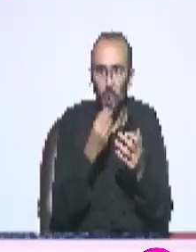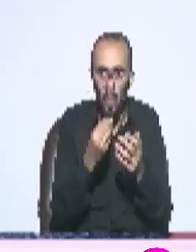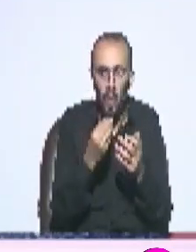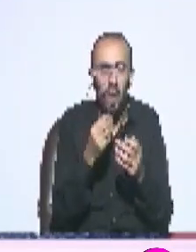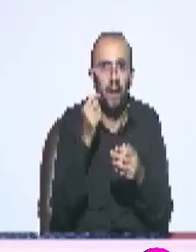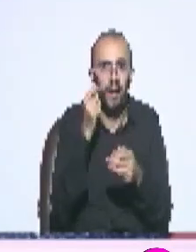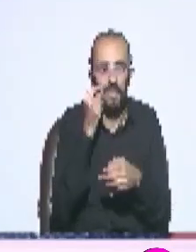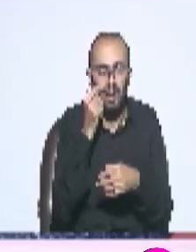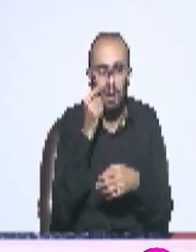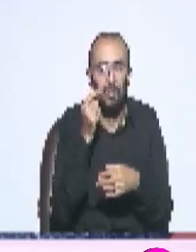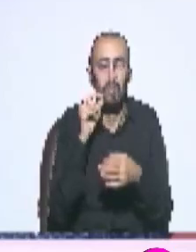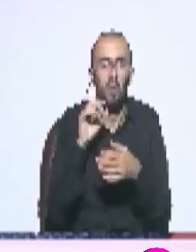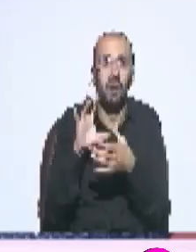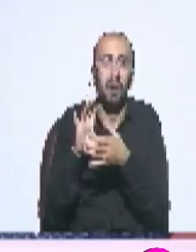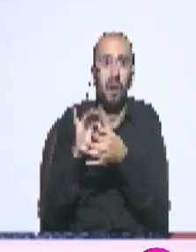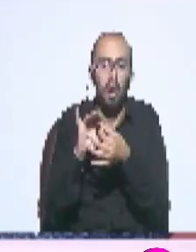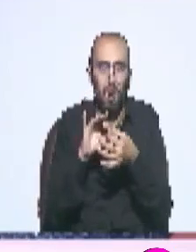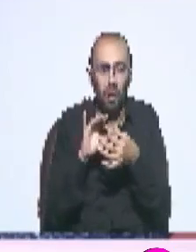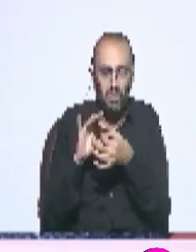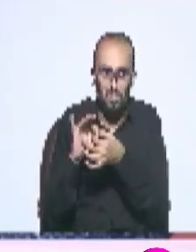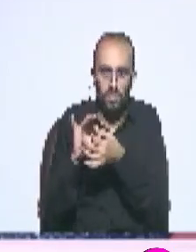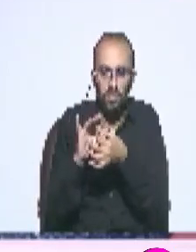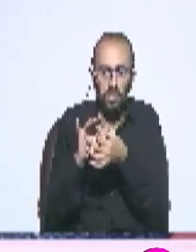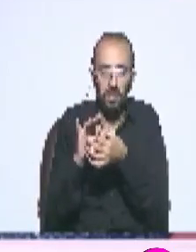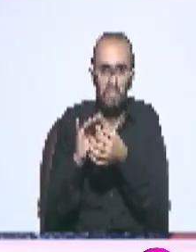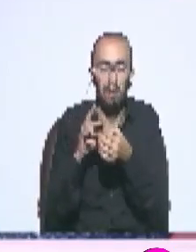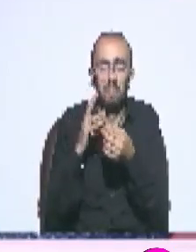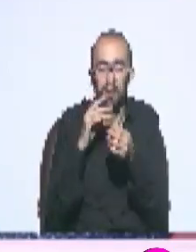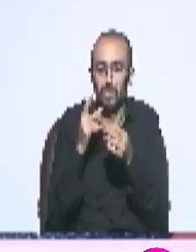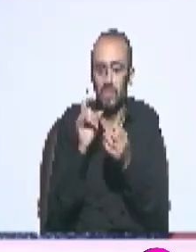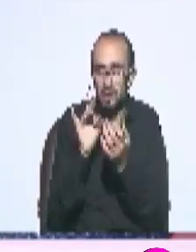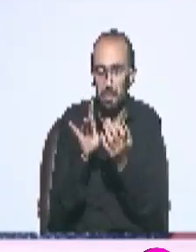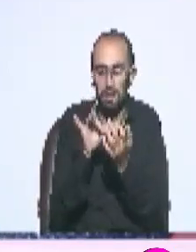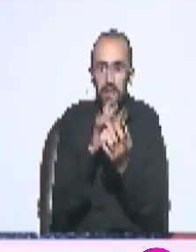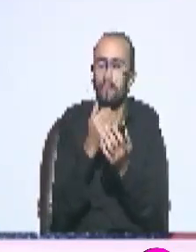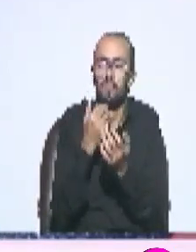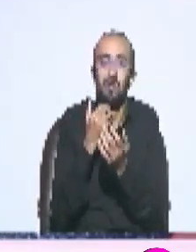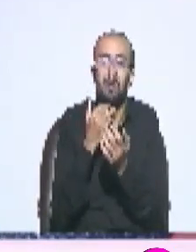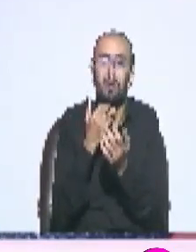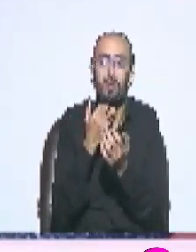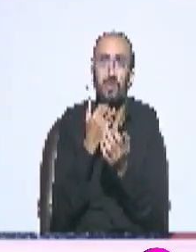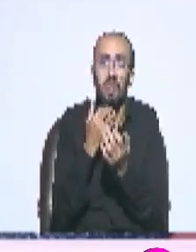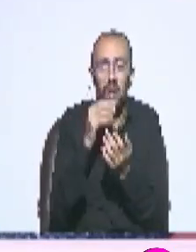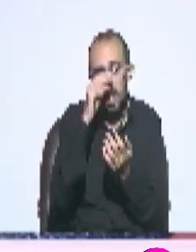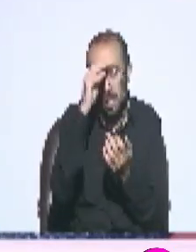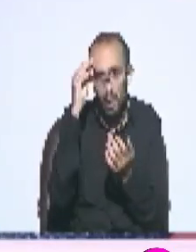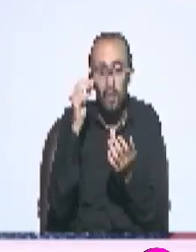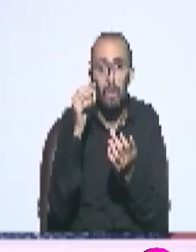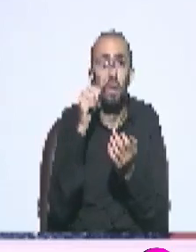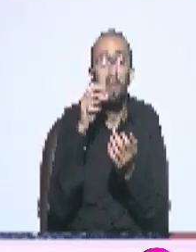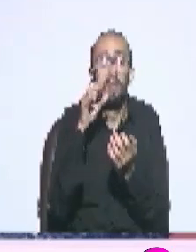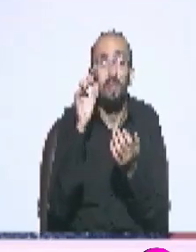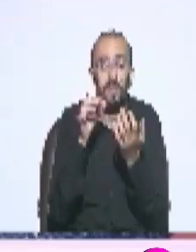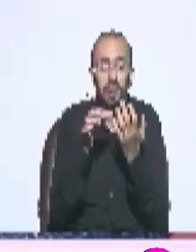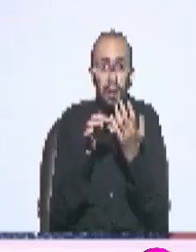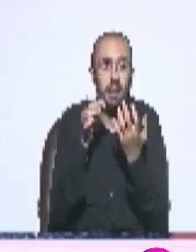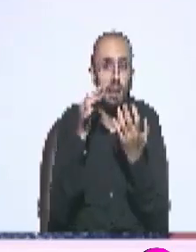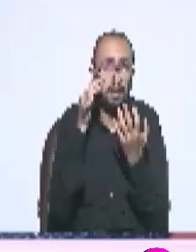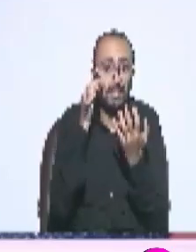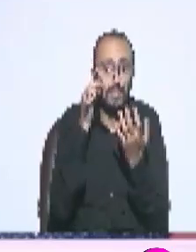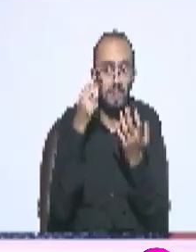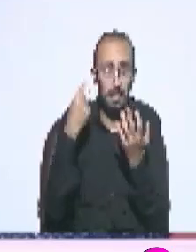العلاقات عشان ما نبقاش احنا في حاجه متسابه فلو قصد حضرتك مثلا على الجانب الفيزيكال